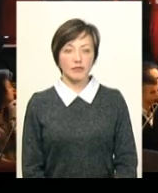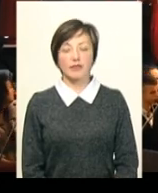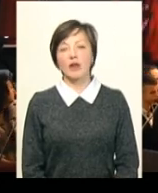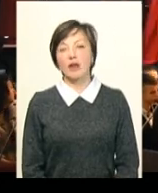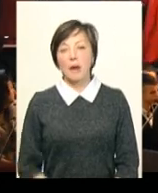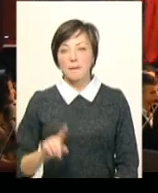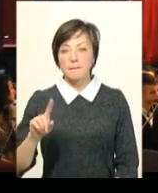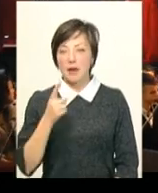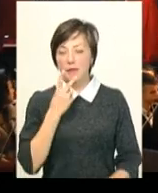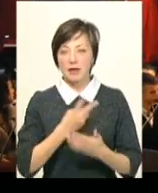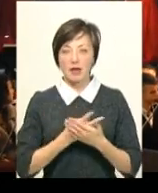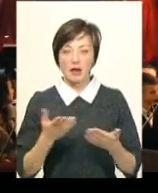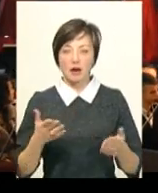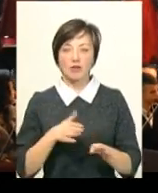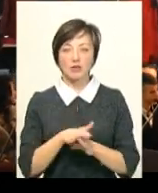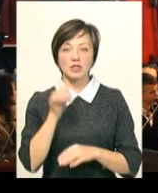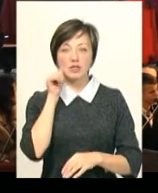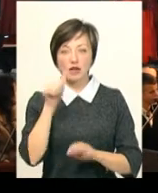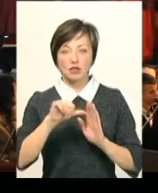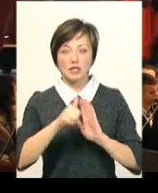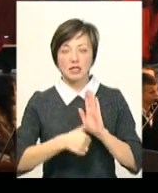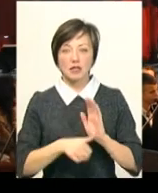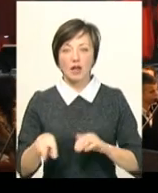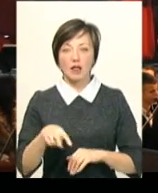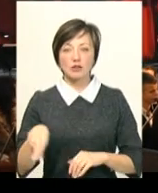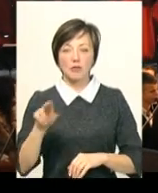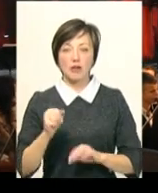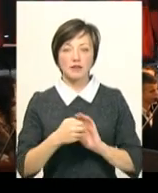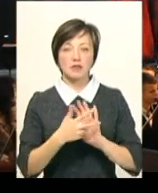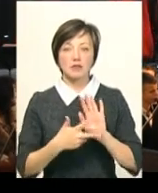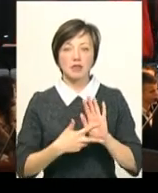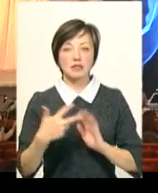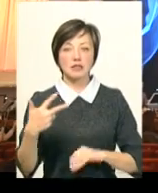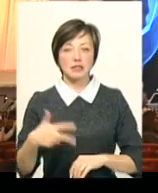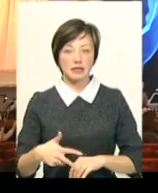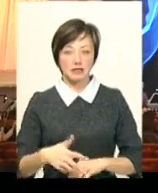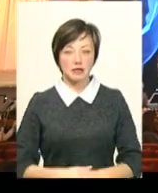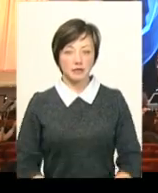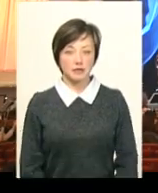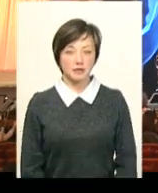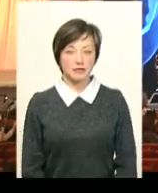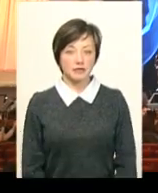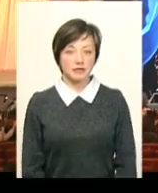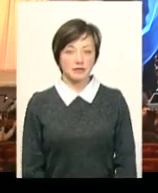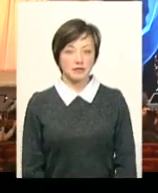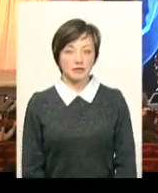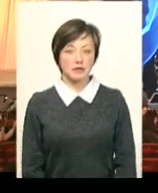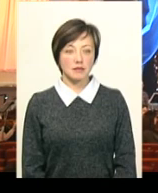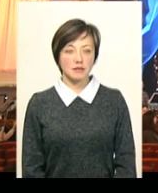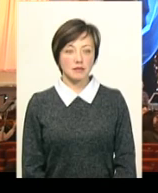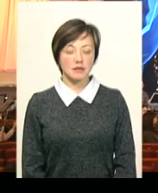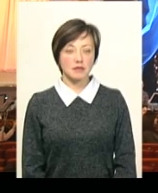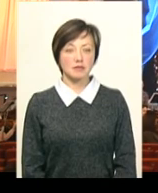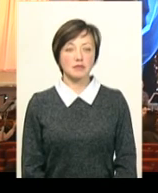Прем'єра опери «Богдан Хмельницький» відбудеться завтра, 16 листопада, о 18:30. Тетяна Ворожцова, Дем'ян Цегольник, новини